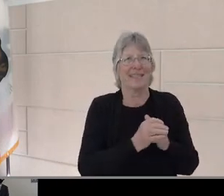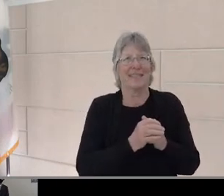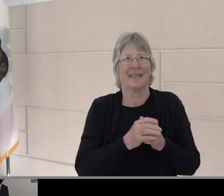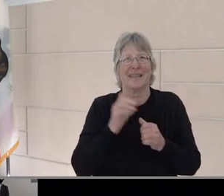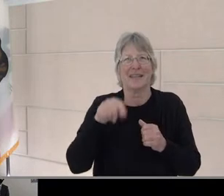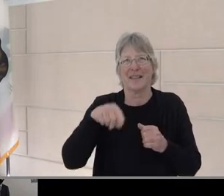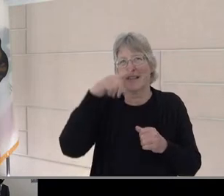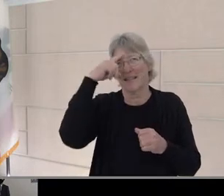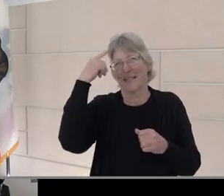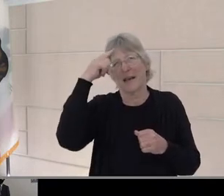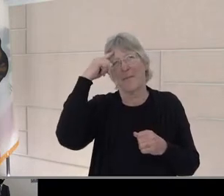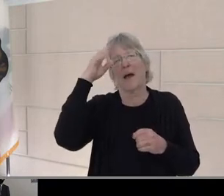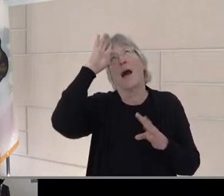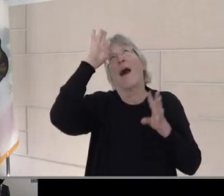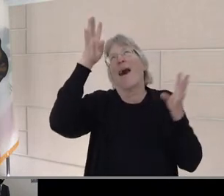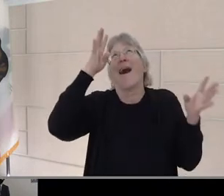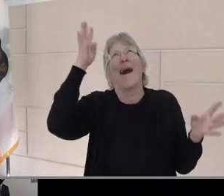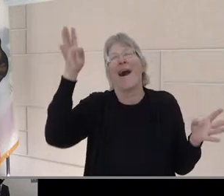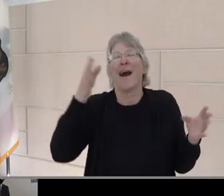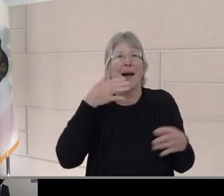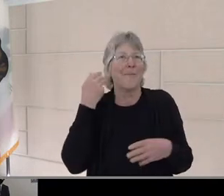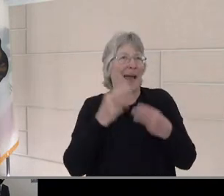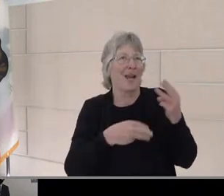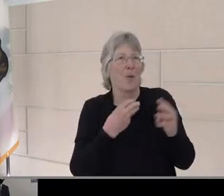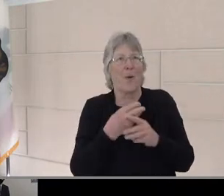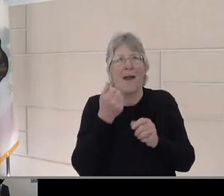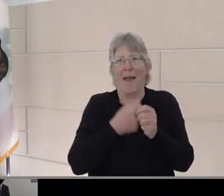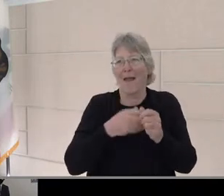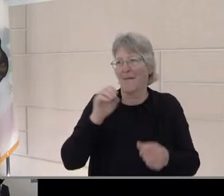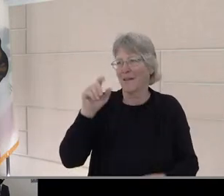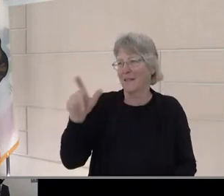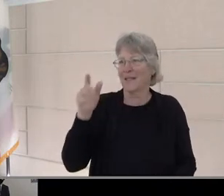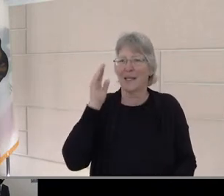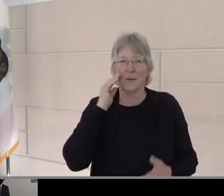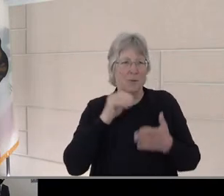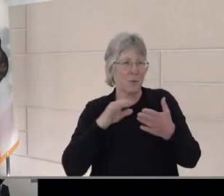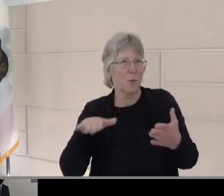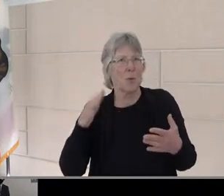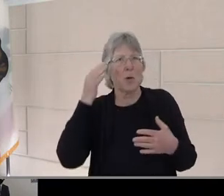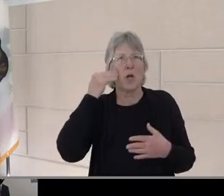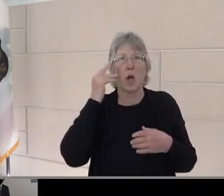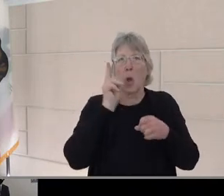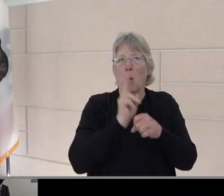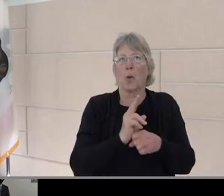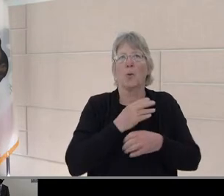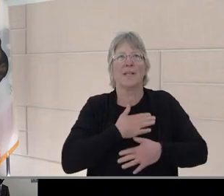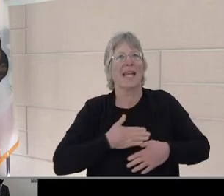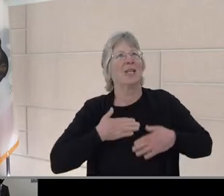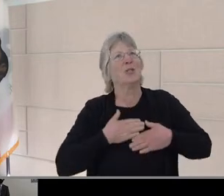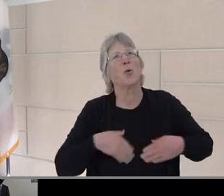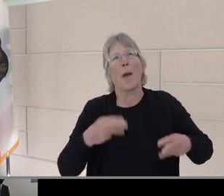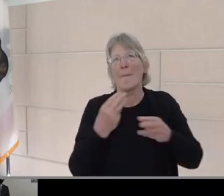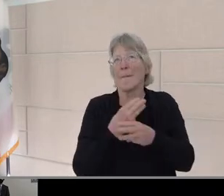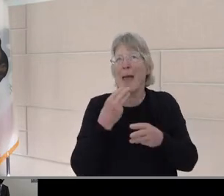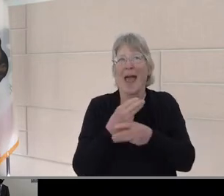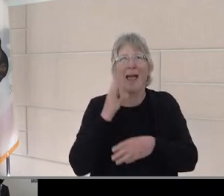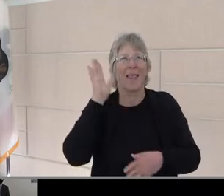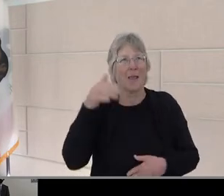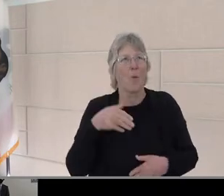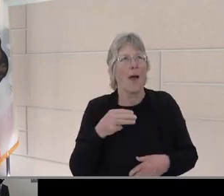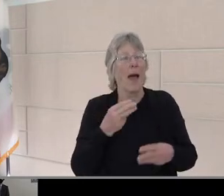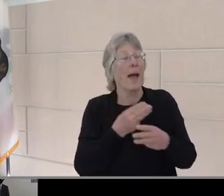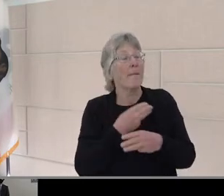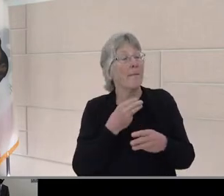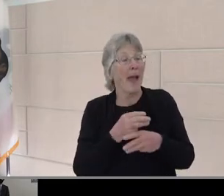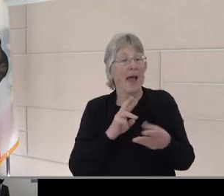យាតាក់ទងកម្មវិធី SEAL ដើម្បីឲ្យគេចេះដឹងនិងយកវាមក